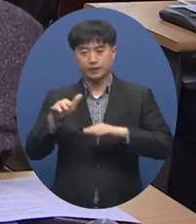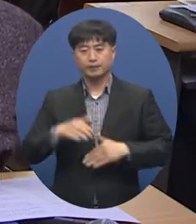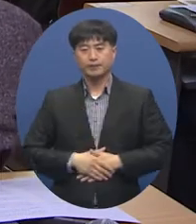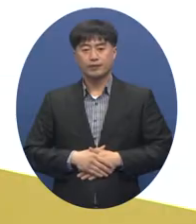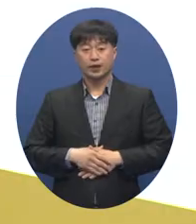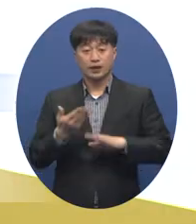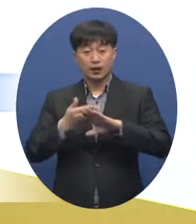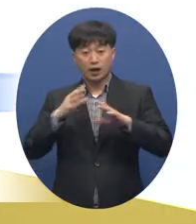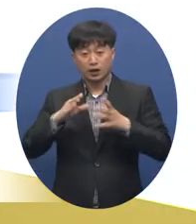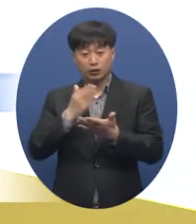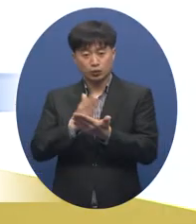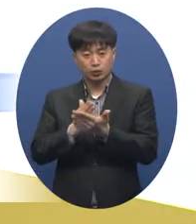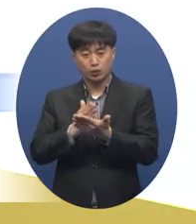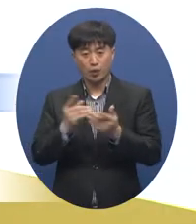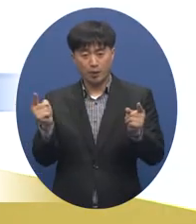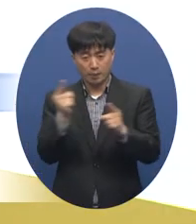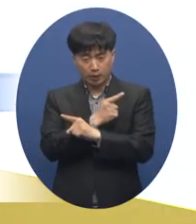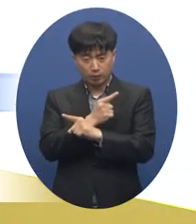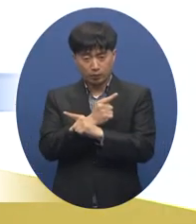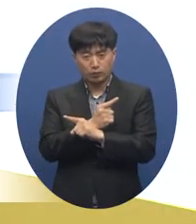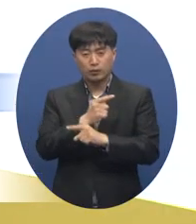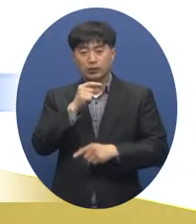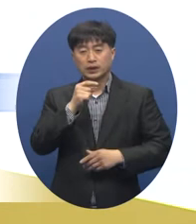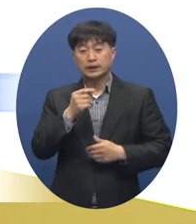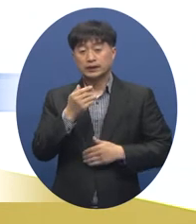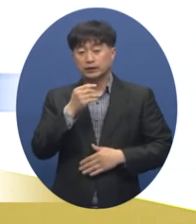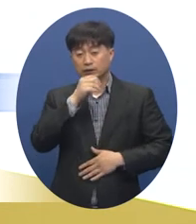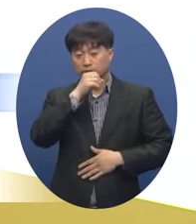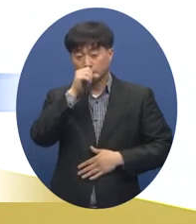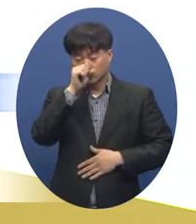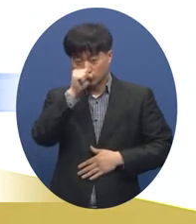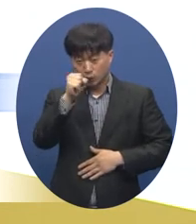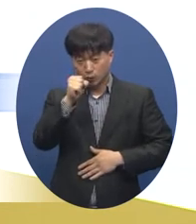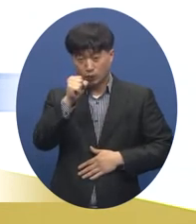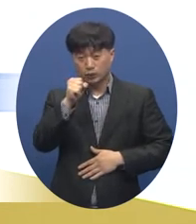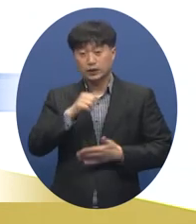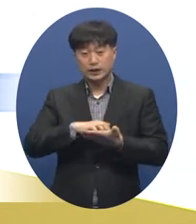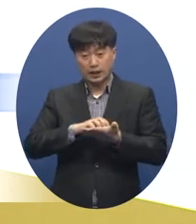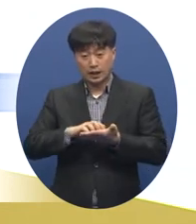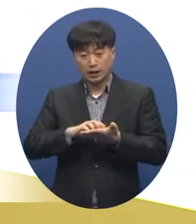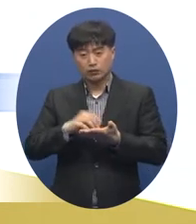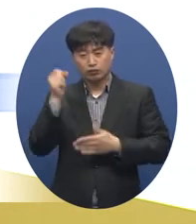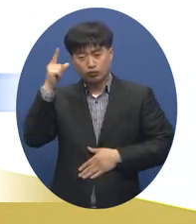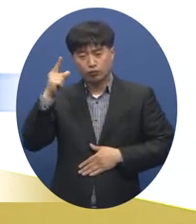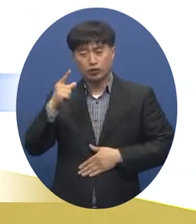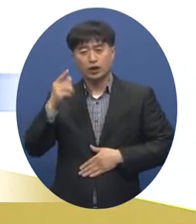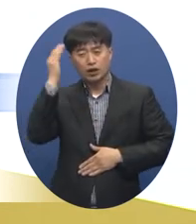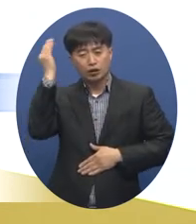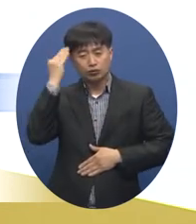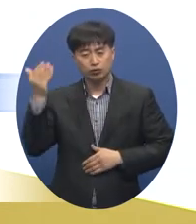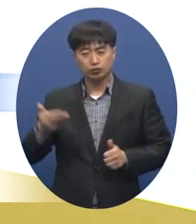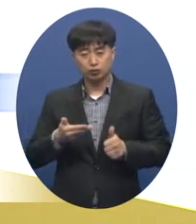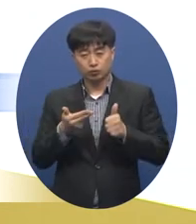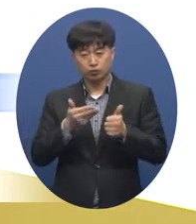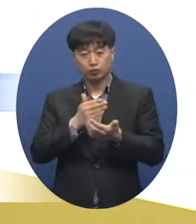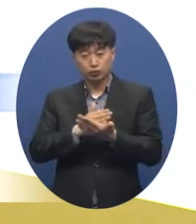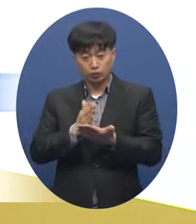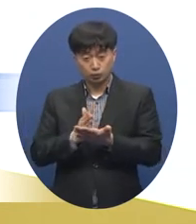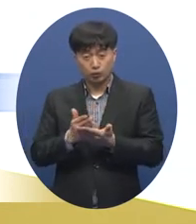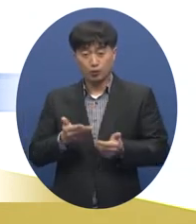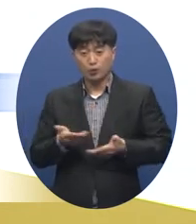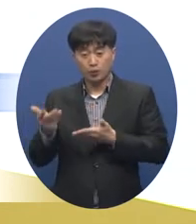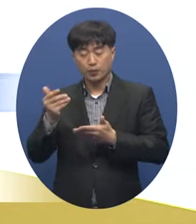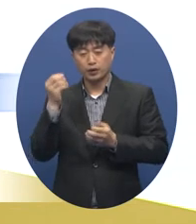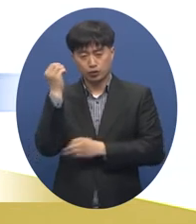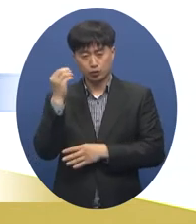구상입니다. 외래 품종을 대체할 만한 품질과 수량성이 우수한 국내 육성 품종을 보급할 수 있는